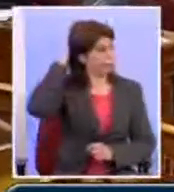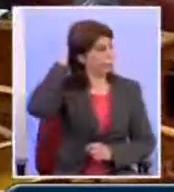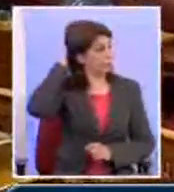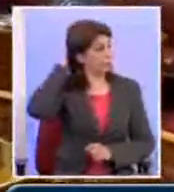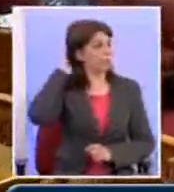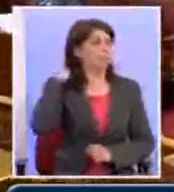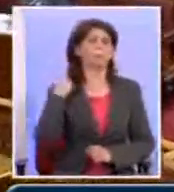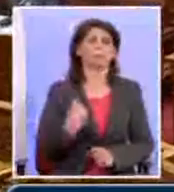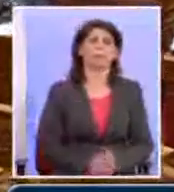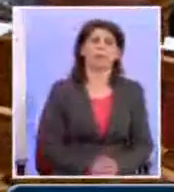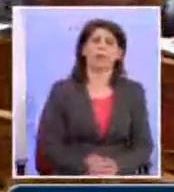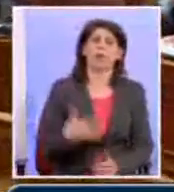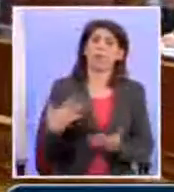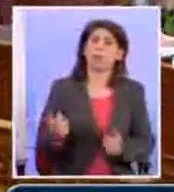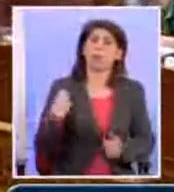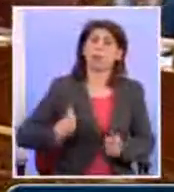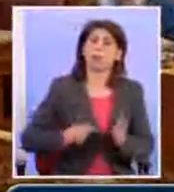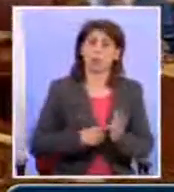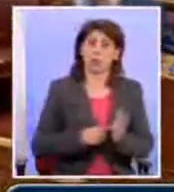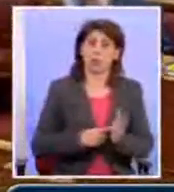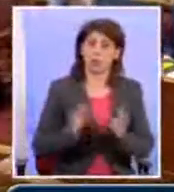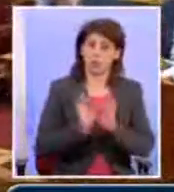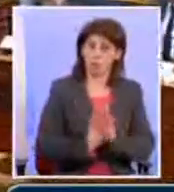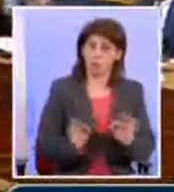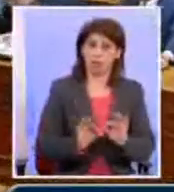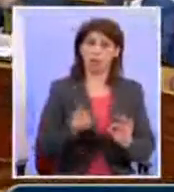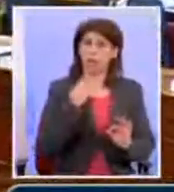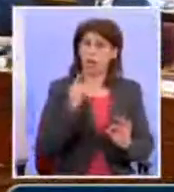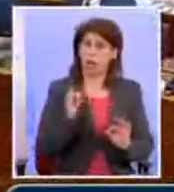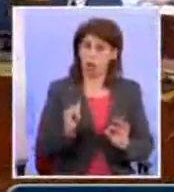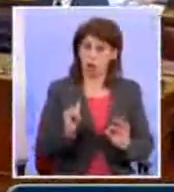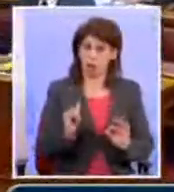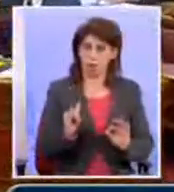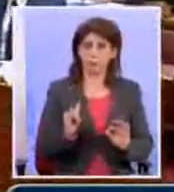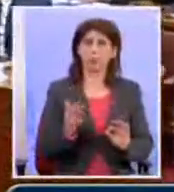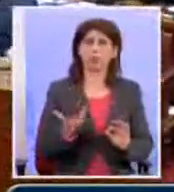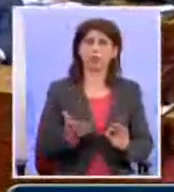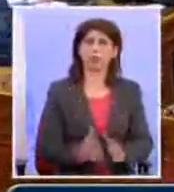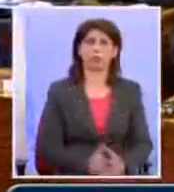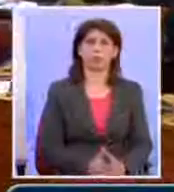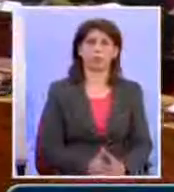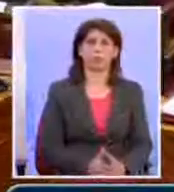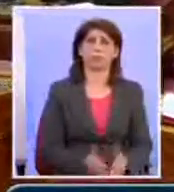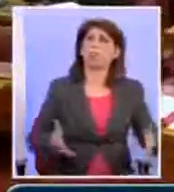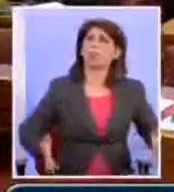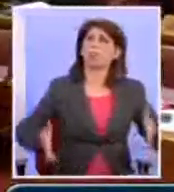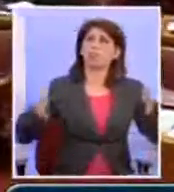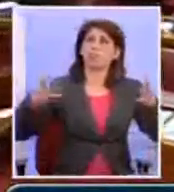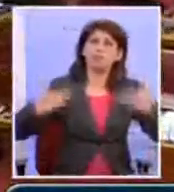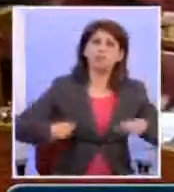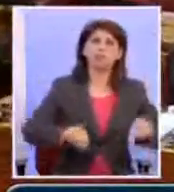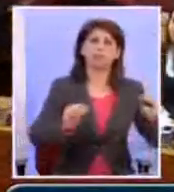οποία έχει δημοσιονομικές προϋποθέσεις, καθώς επίσης αναφέρομαι και στο γεγονός ότι τα κτίρια αυτά